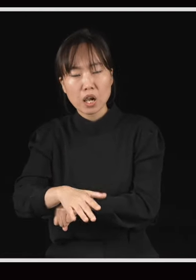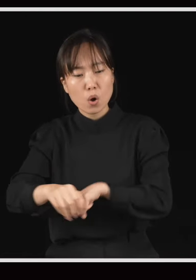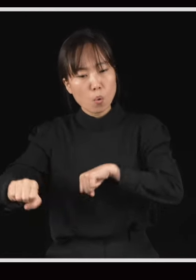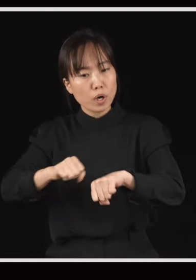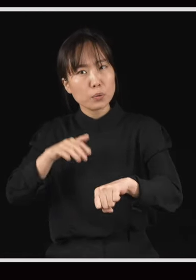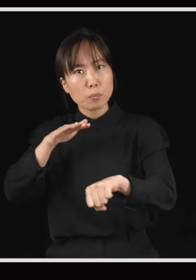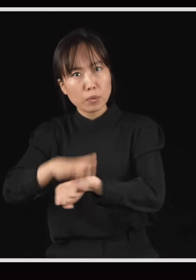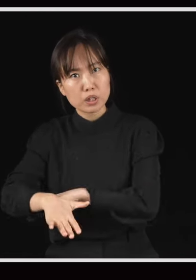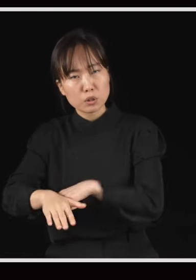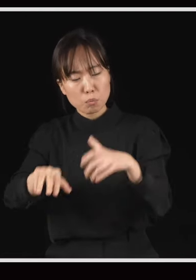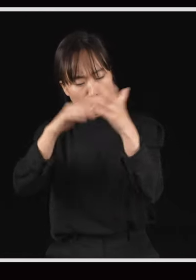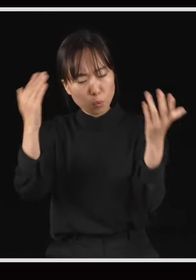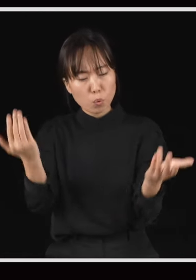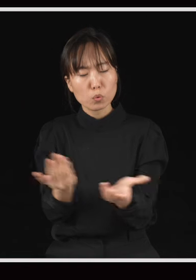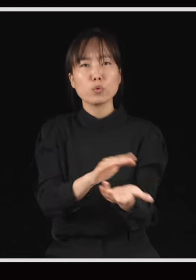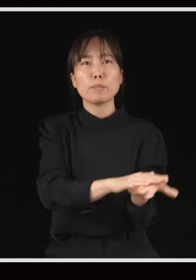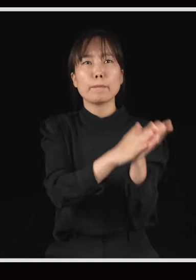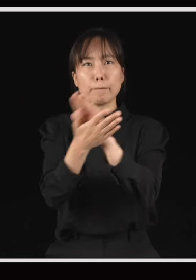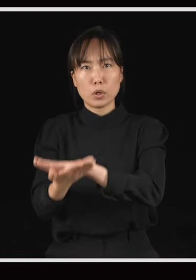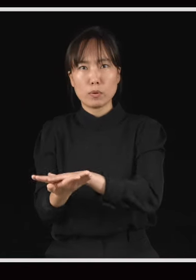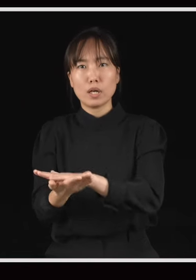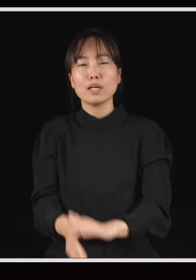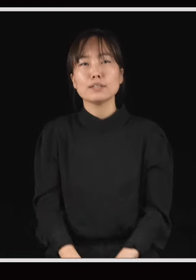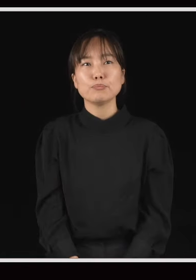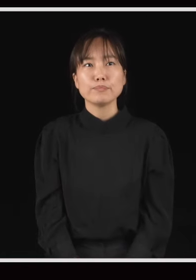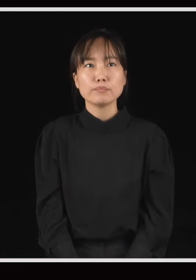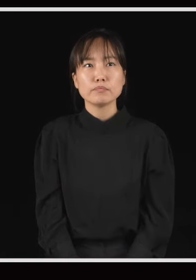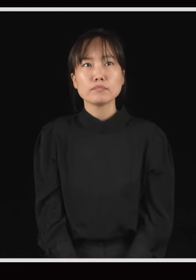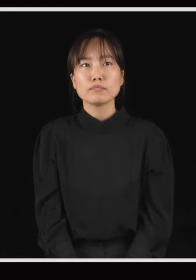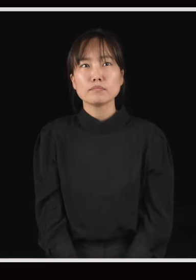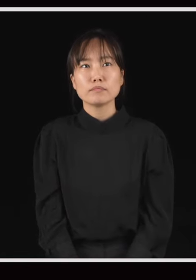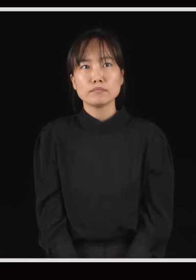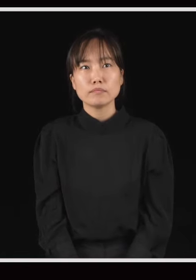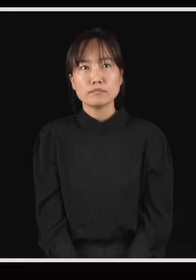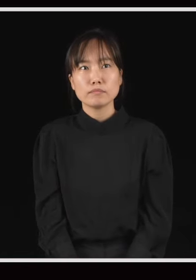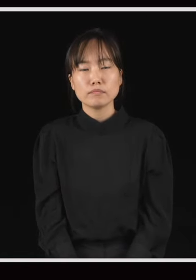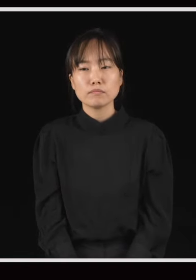방식, 내가 움직이는 방식, 모든 것들에 다 영향을 줍니다.